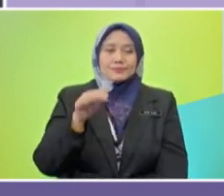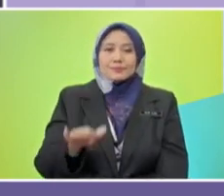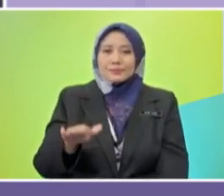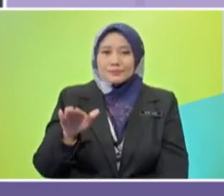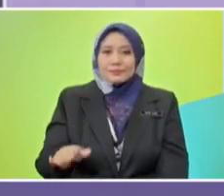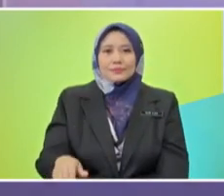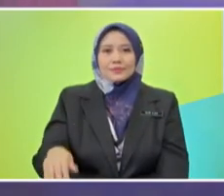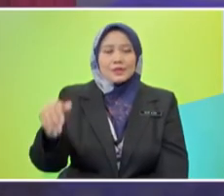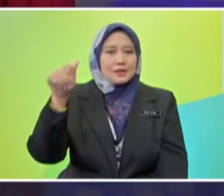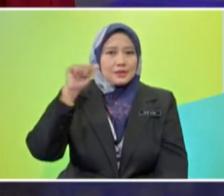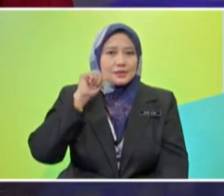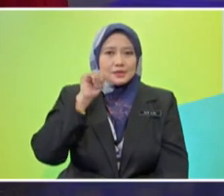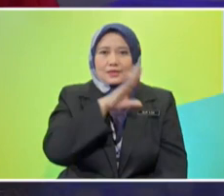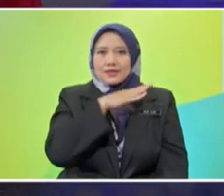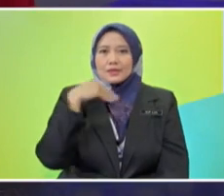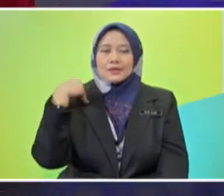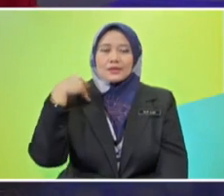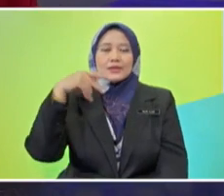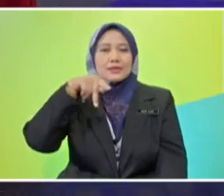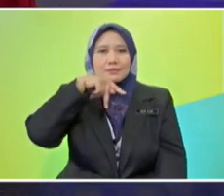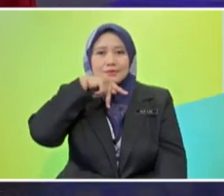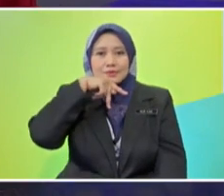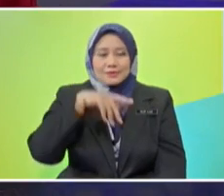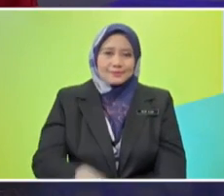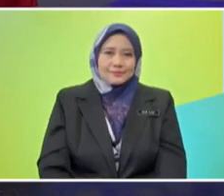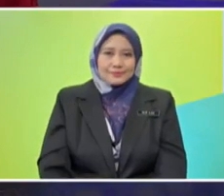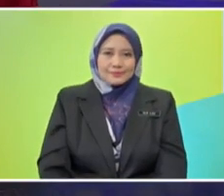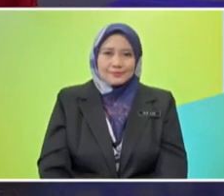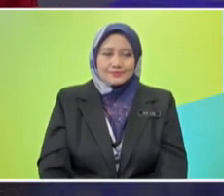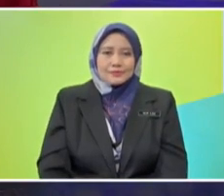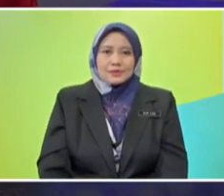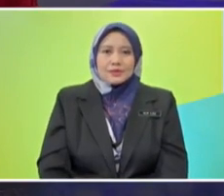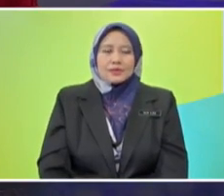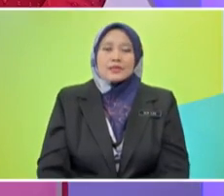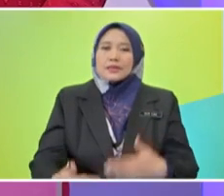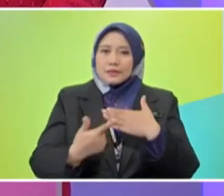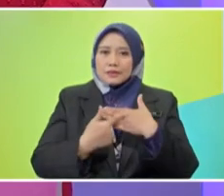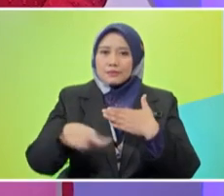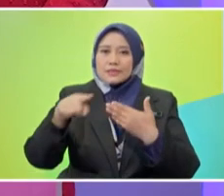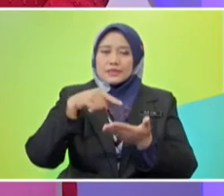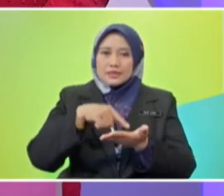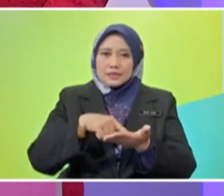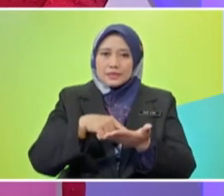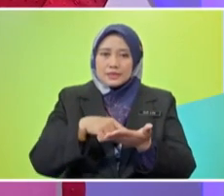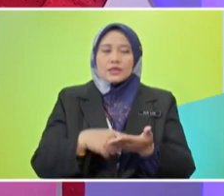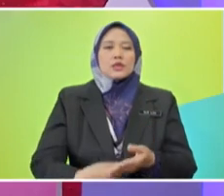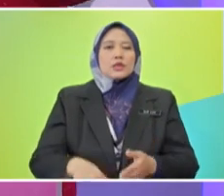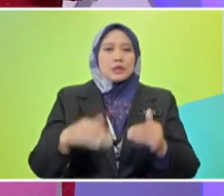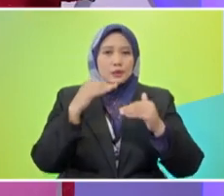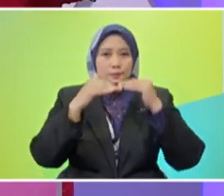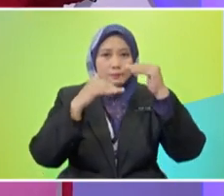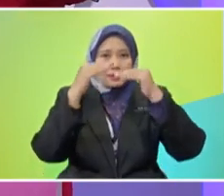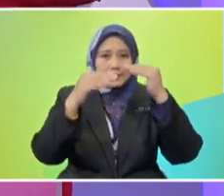ini, adik Alisha dan adik Amni akan membina ayat. Sama seperti yang cikgu ajarkan tadi.